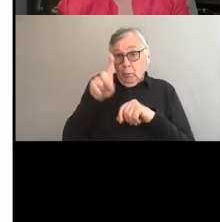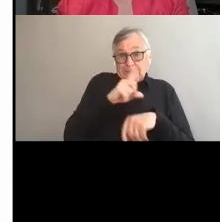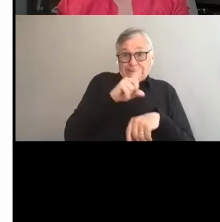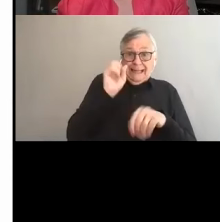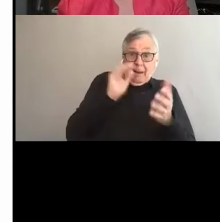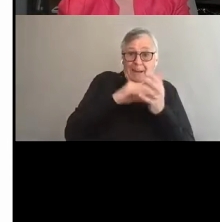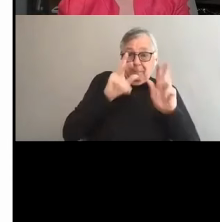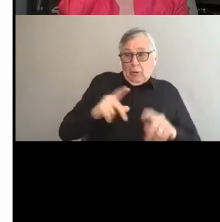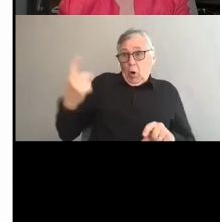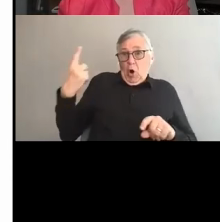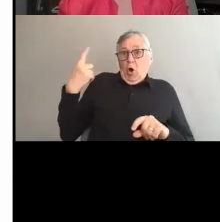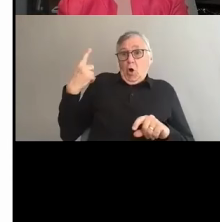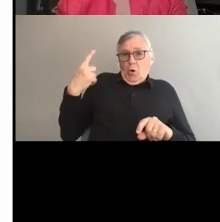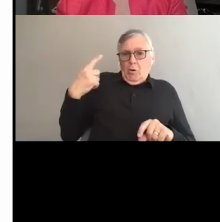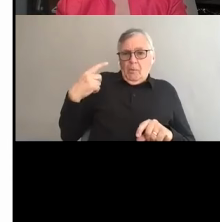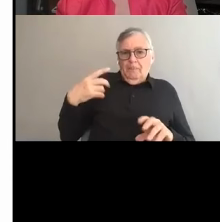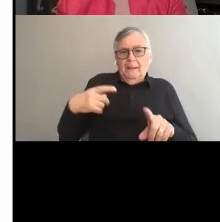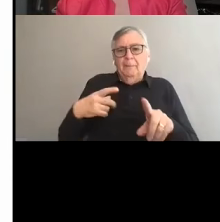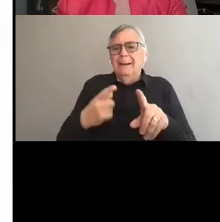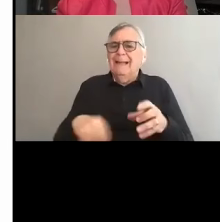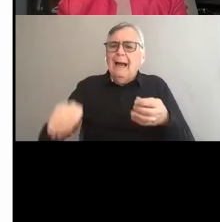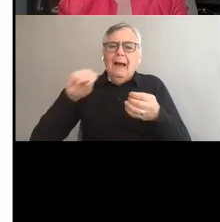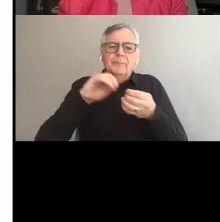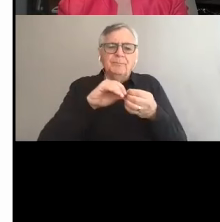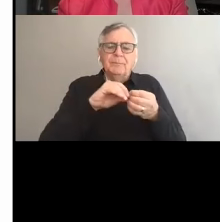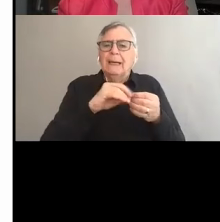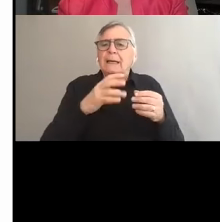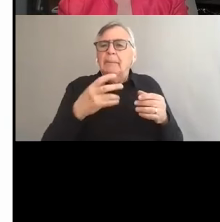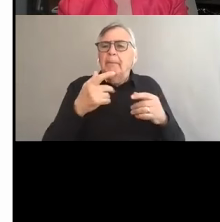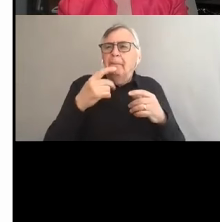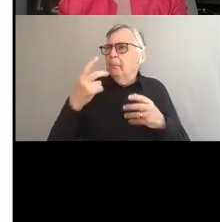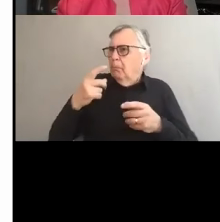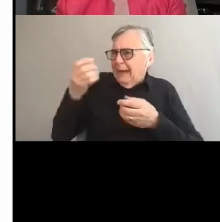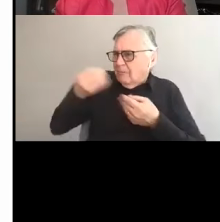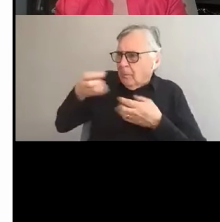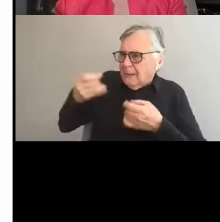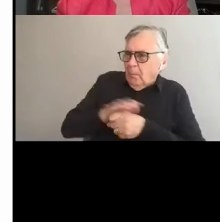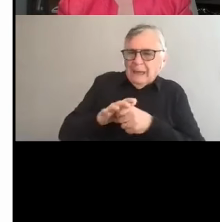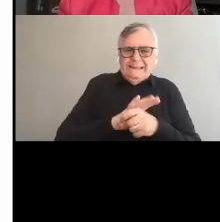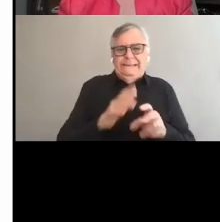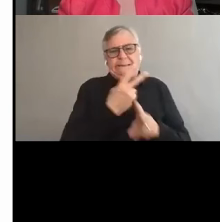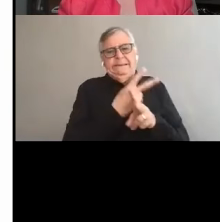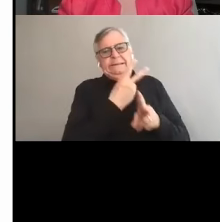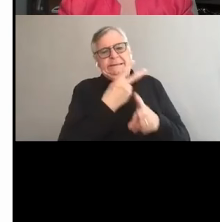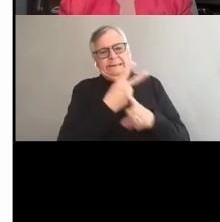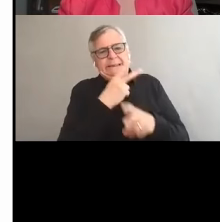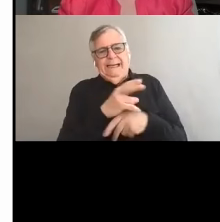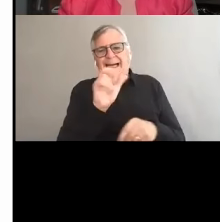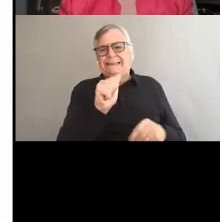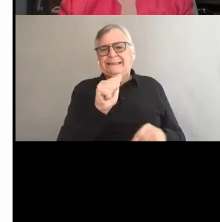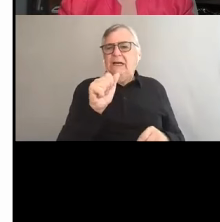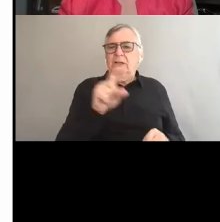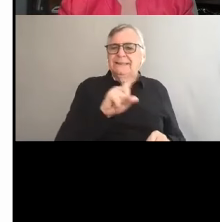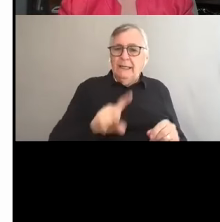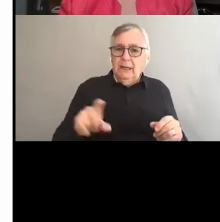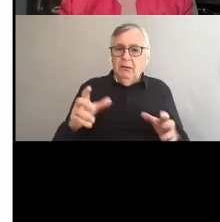a entraîné les précautions qui ont été prises avec le vaccin tant qu'on n'en savait pas plus. Et puis, puis ces cas-là arrivaient